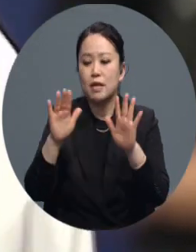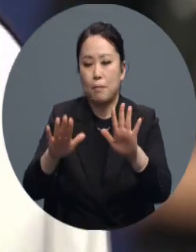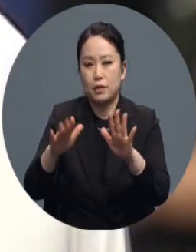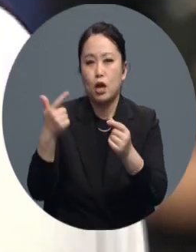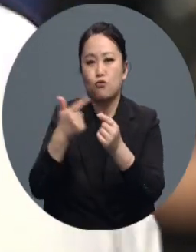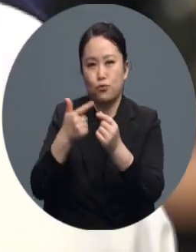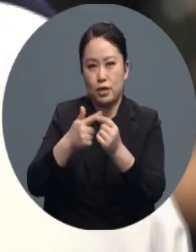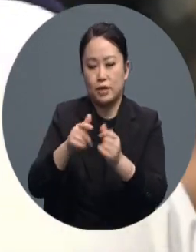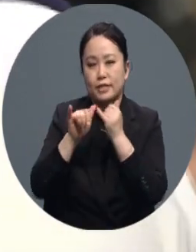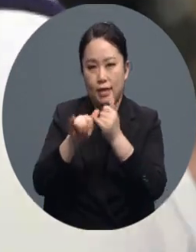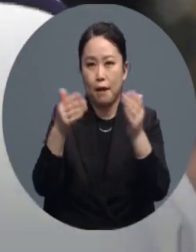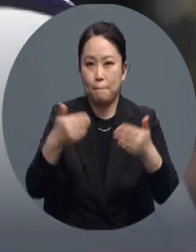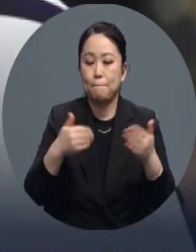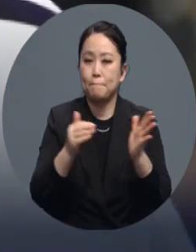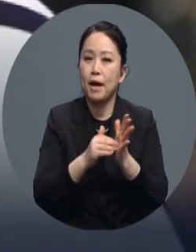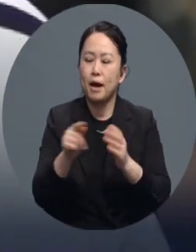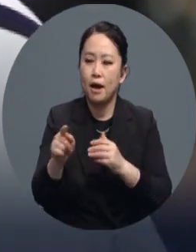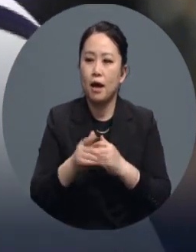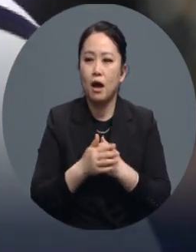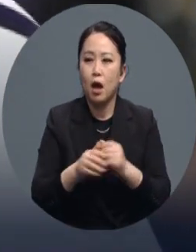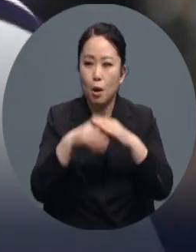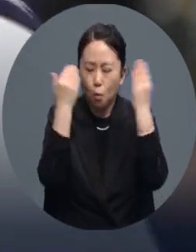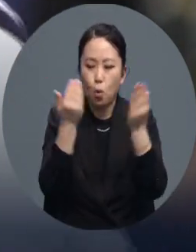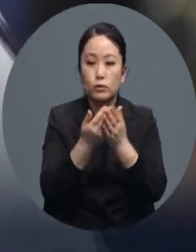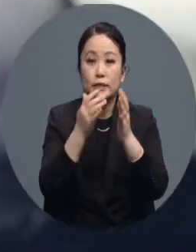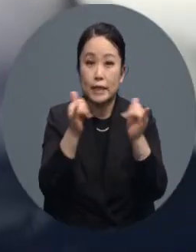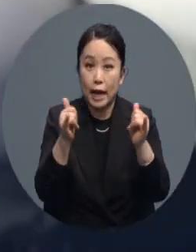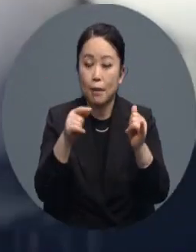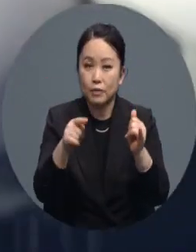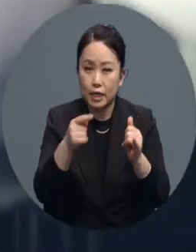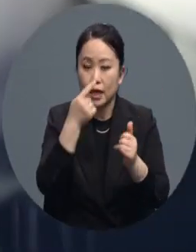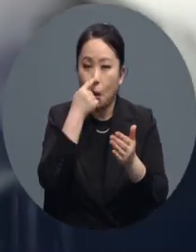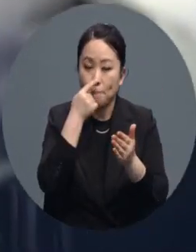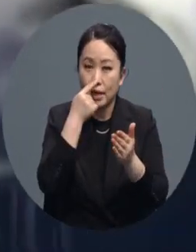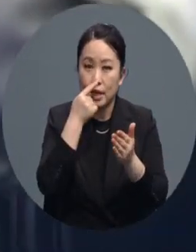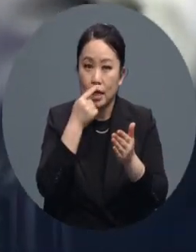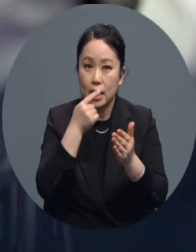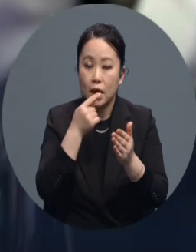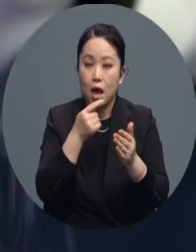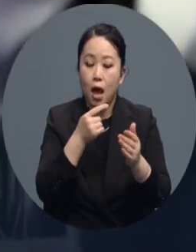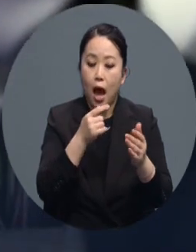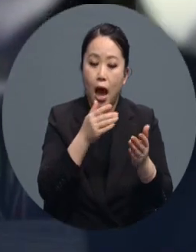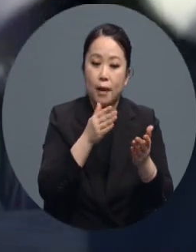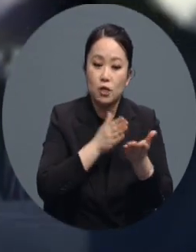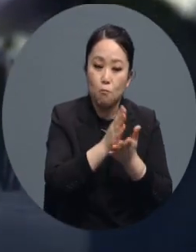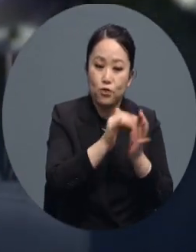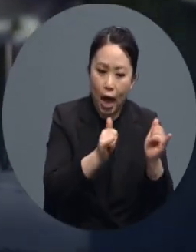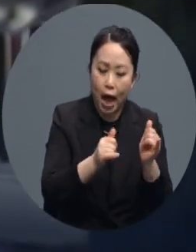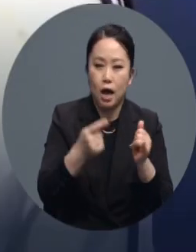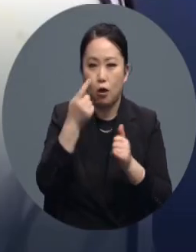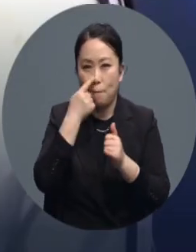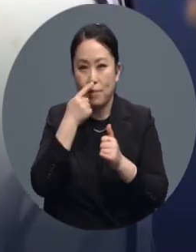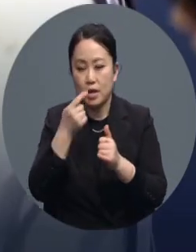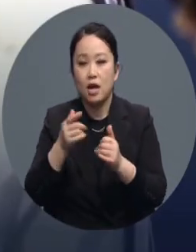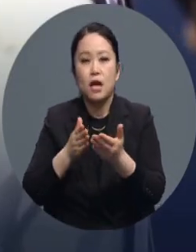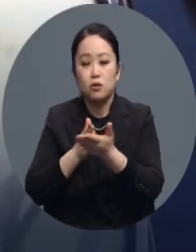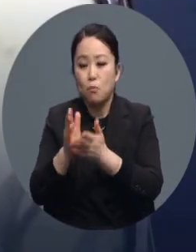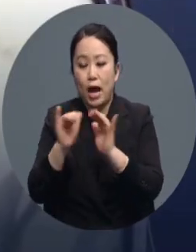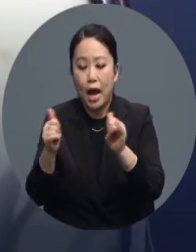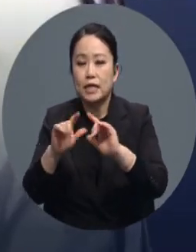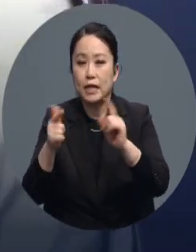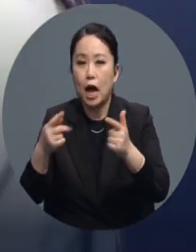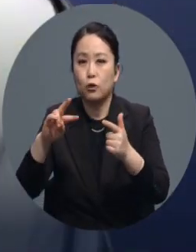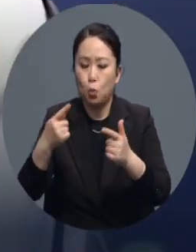겁니다. 모든 사람들이 그냥 커피를 하지 않는 사람들도 이 대회를 통해서 재미를 느꼈으면 좋겠다라는 마음으로 이제 대회에